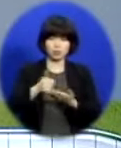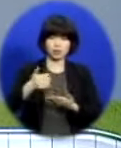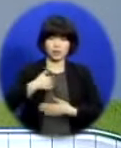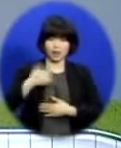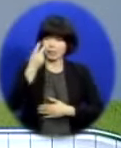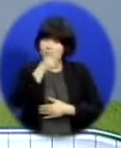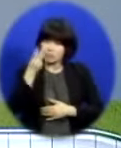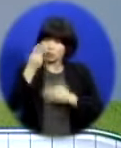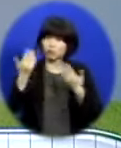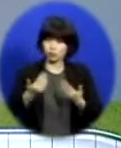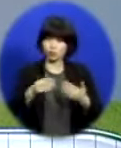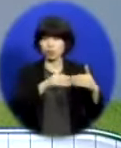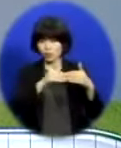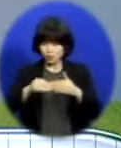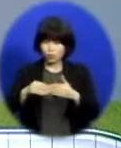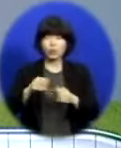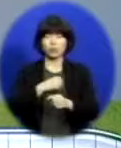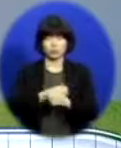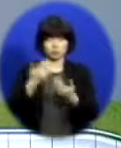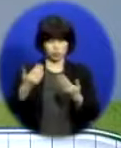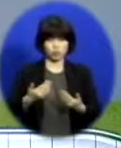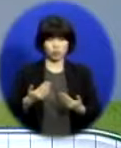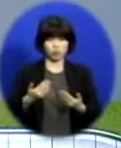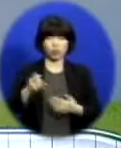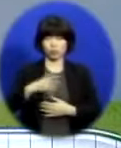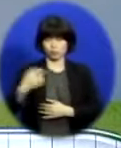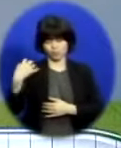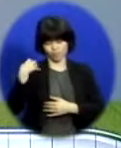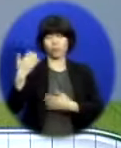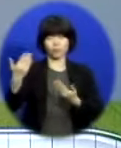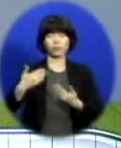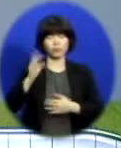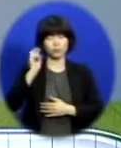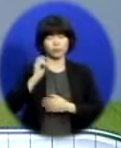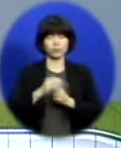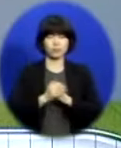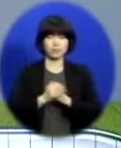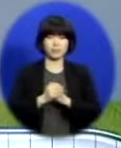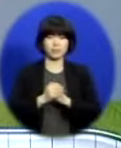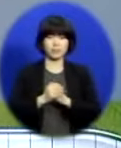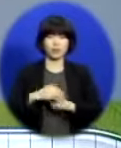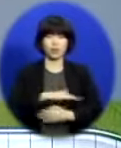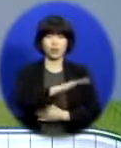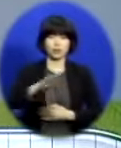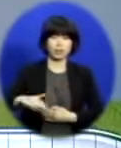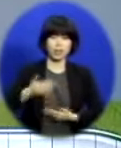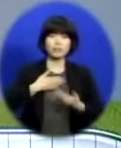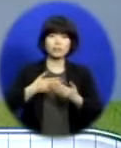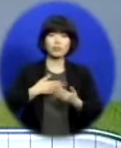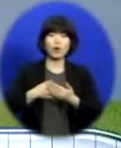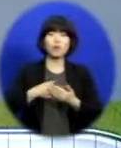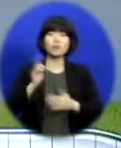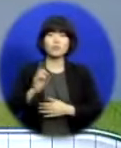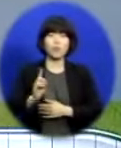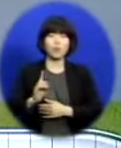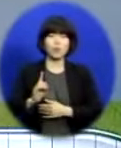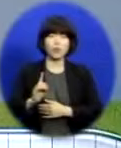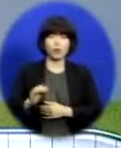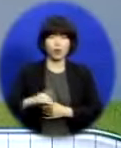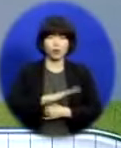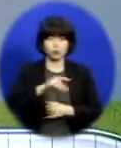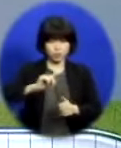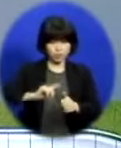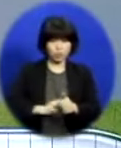지키실 것이고 인도하실 것이고 책임져 주실 것 아닙니까 우리가 두려운 것은 우리